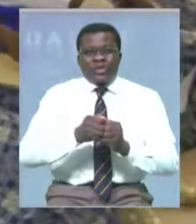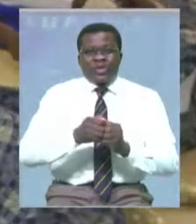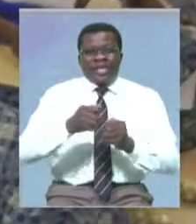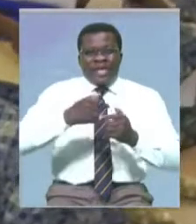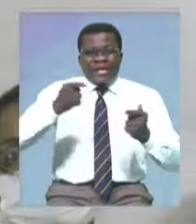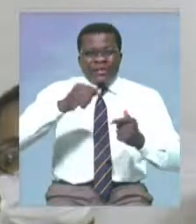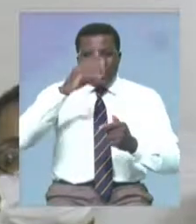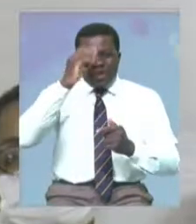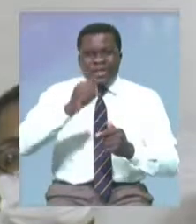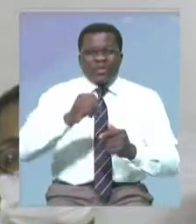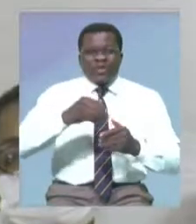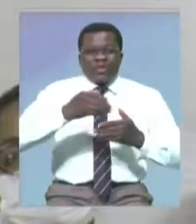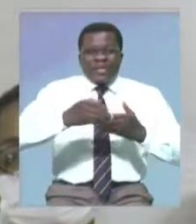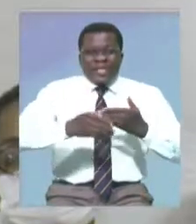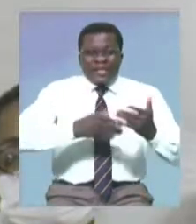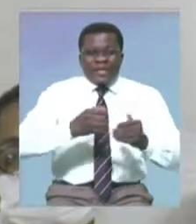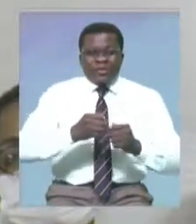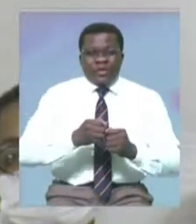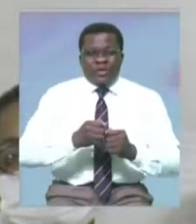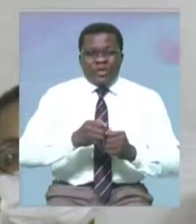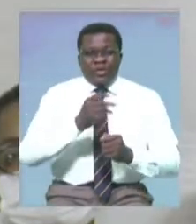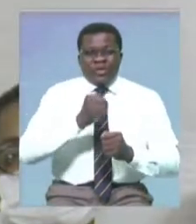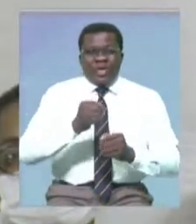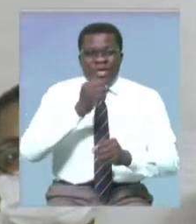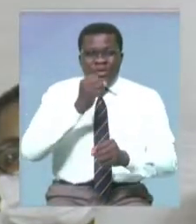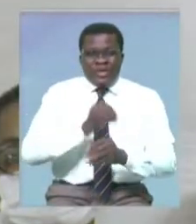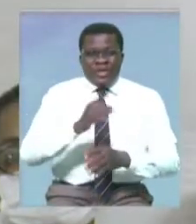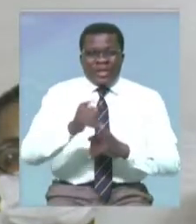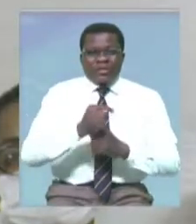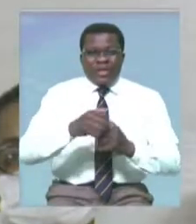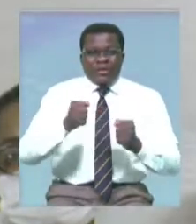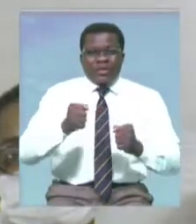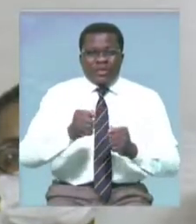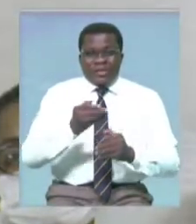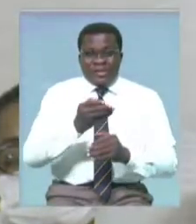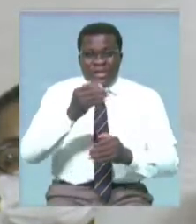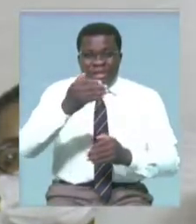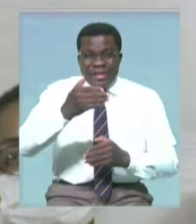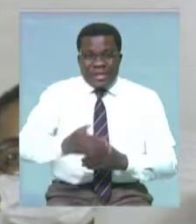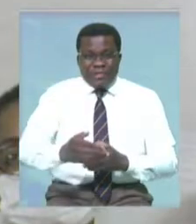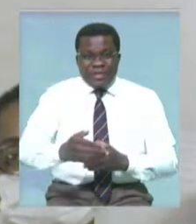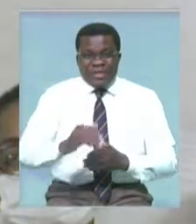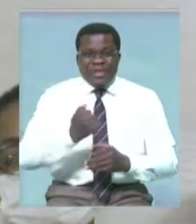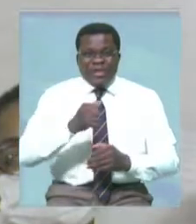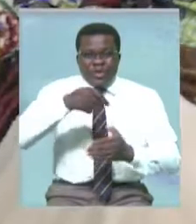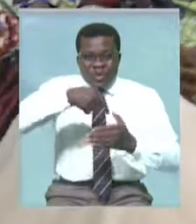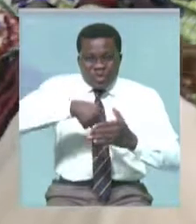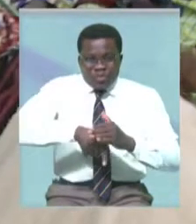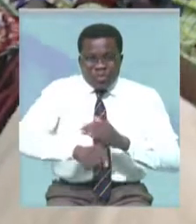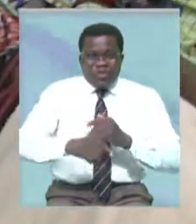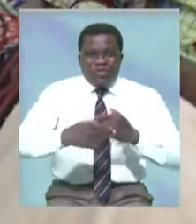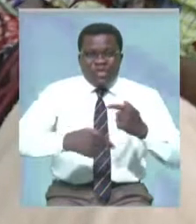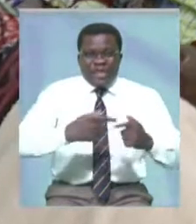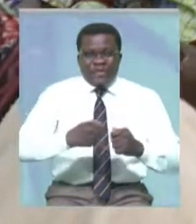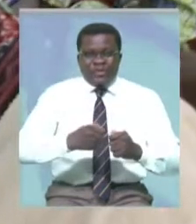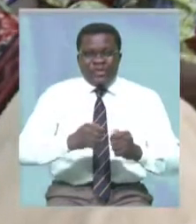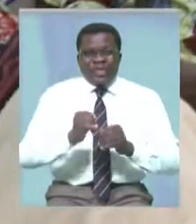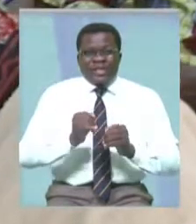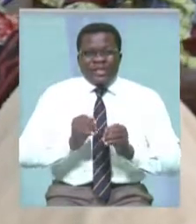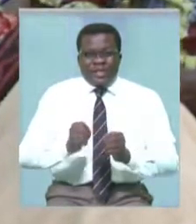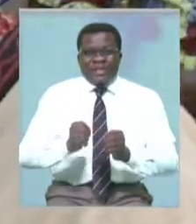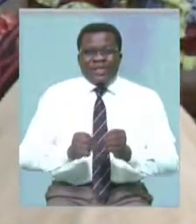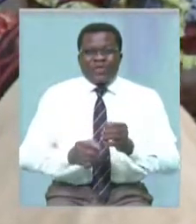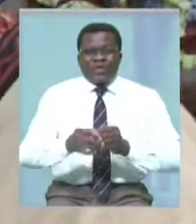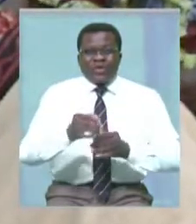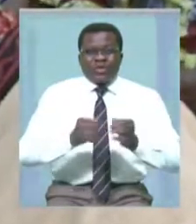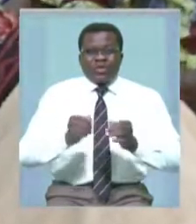hommes de grande ambition et de détermination sans borne notre profonde gratitude. Si les efforts sont